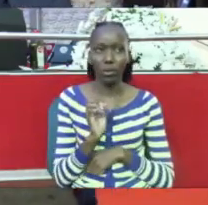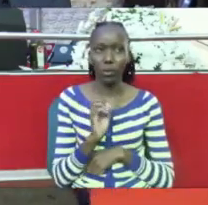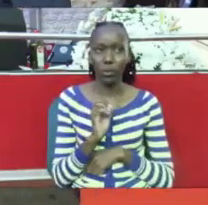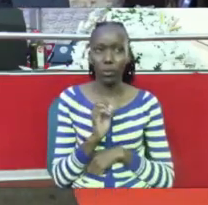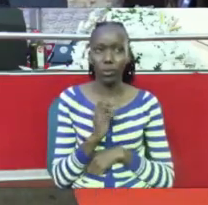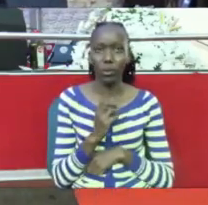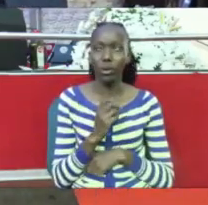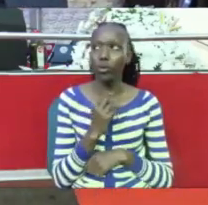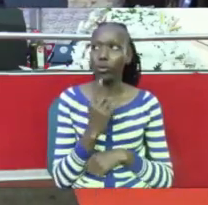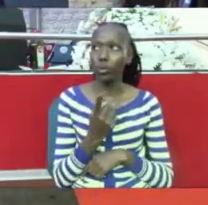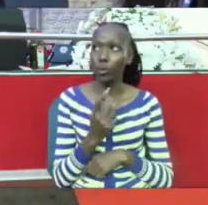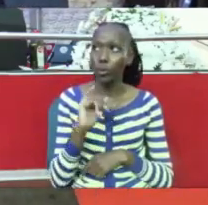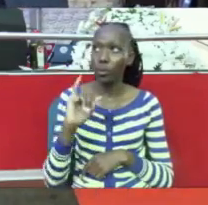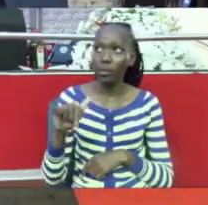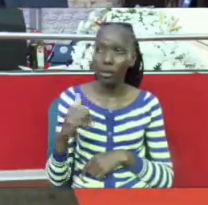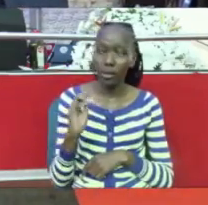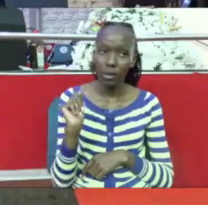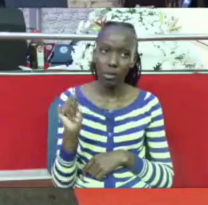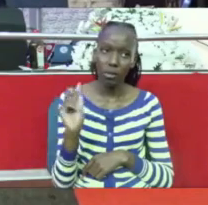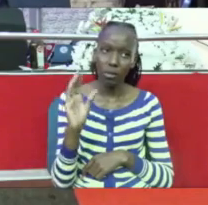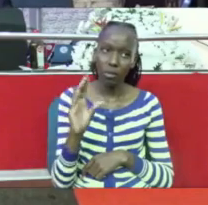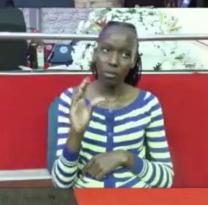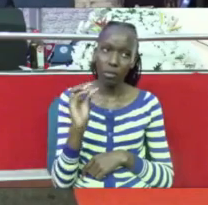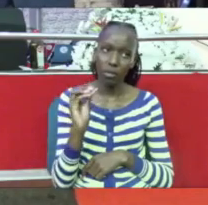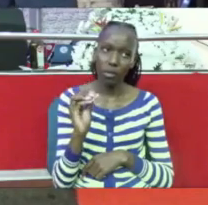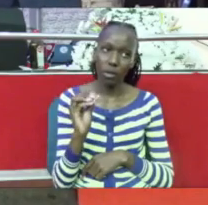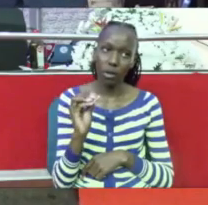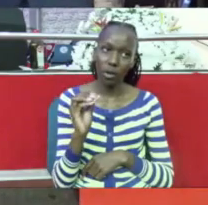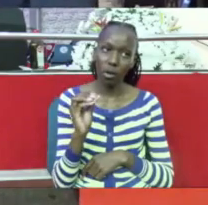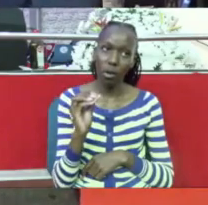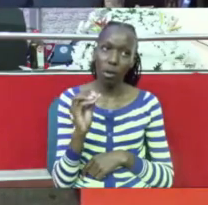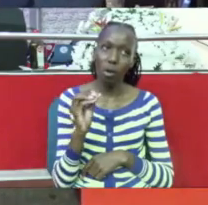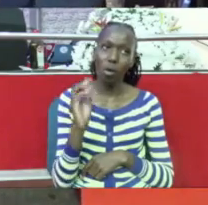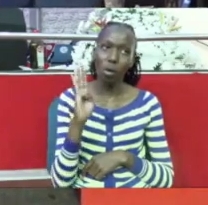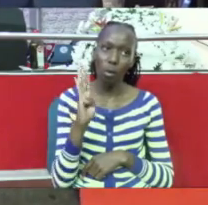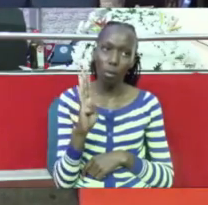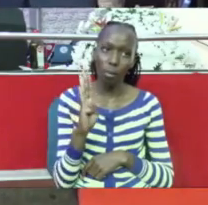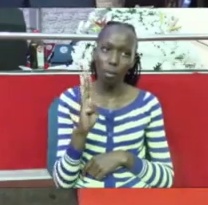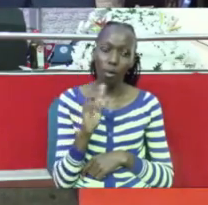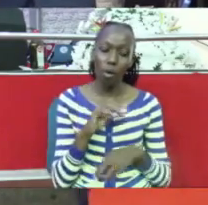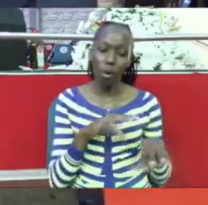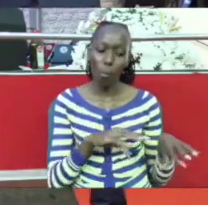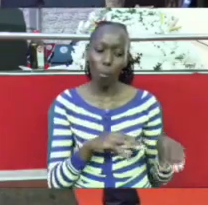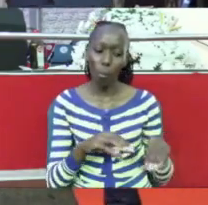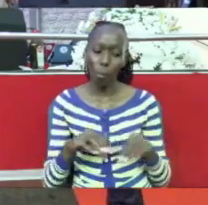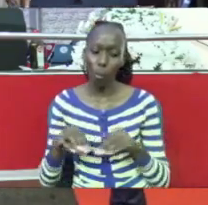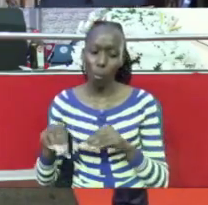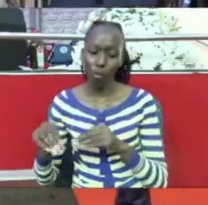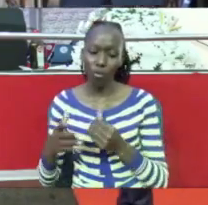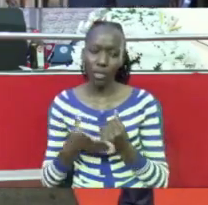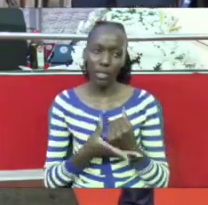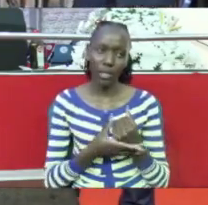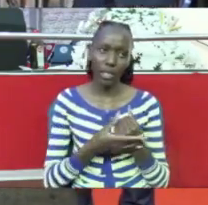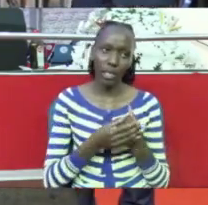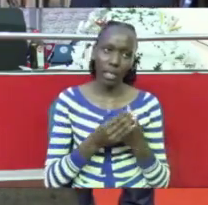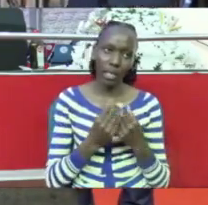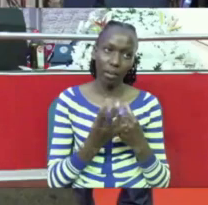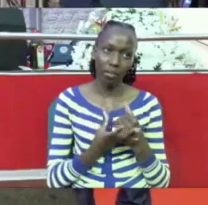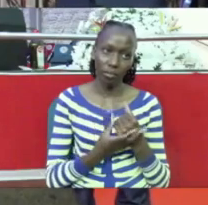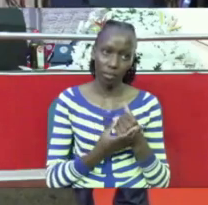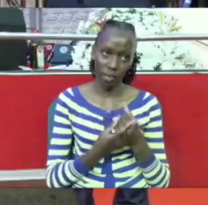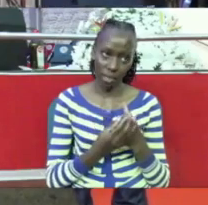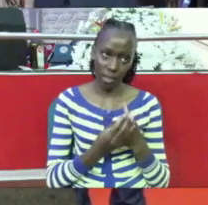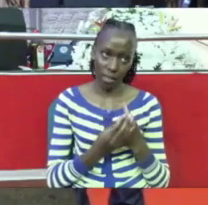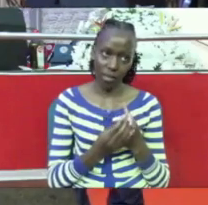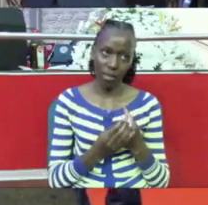mbinu zake. He was moving slowly. Alikuwa akienda mwendo wa polepole. He was moving carefully. Alikuwa akitembea kwa umakinifu. That's why he is a